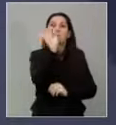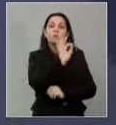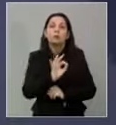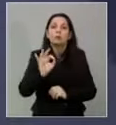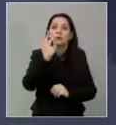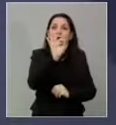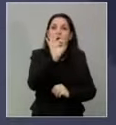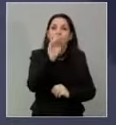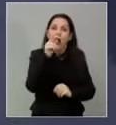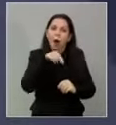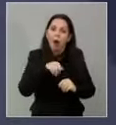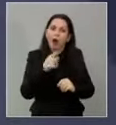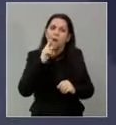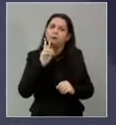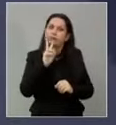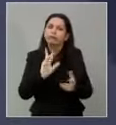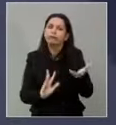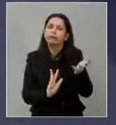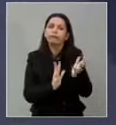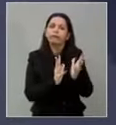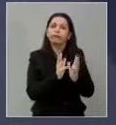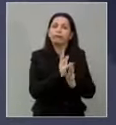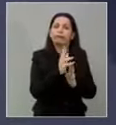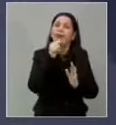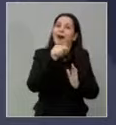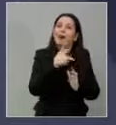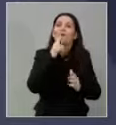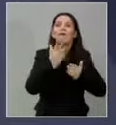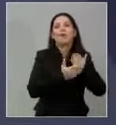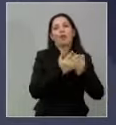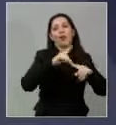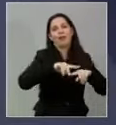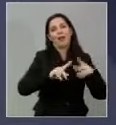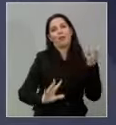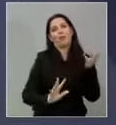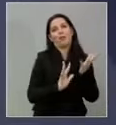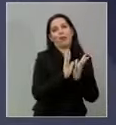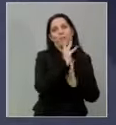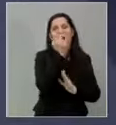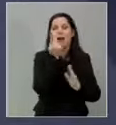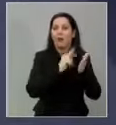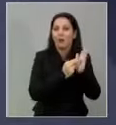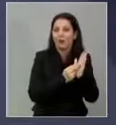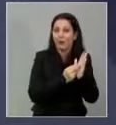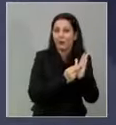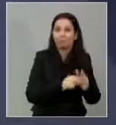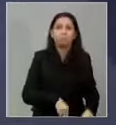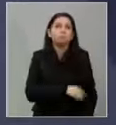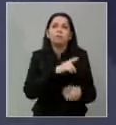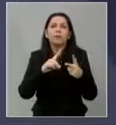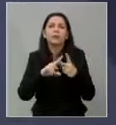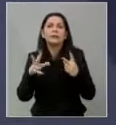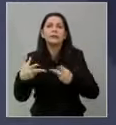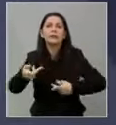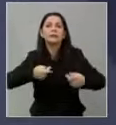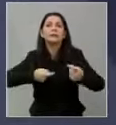την βάση για την ανάπτυξη και την ανάκαμψη της χώρας. Επίσης, το Ταμείο Ανάκαμψης